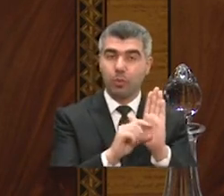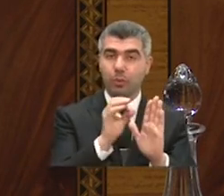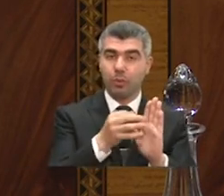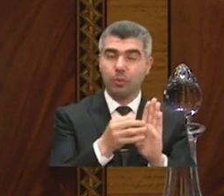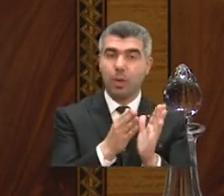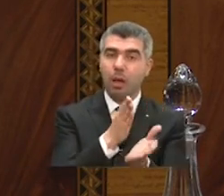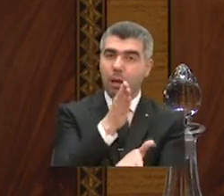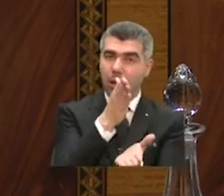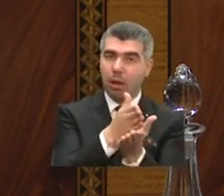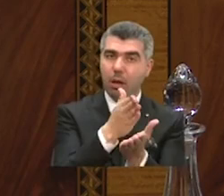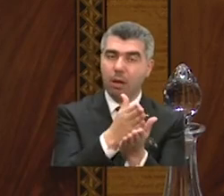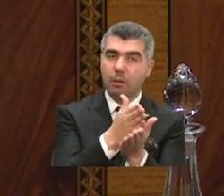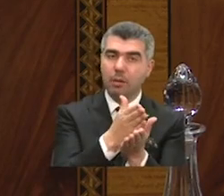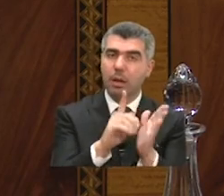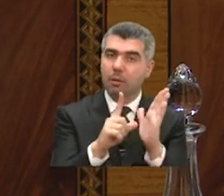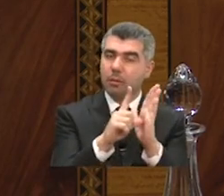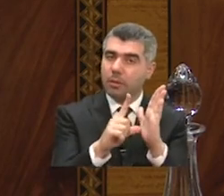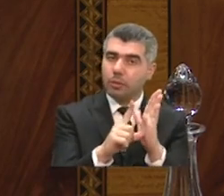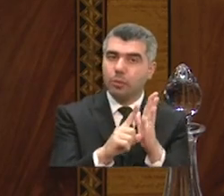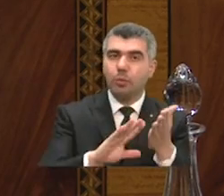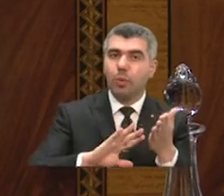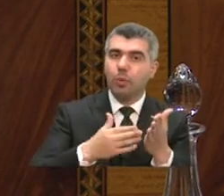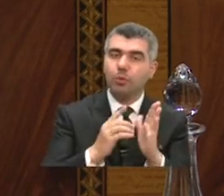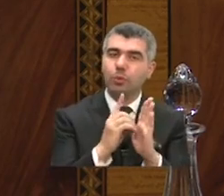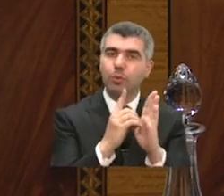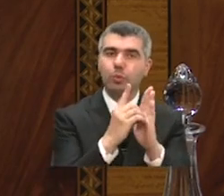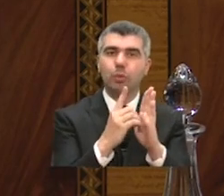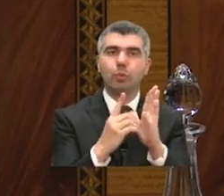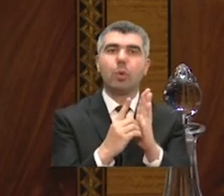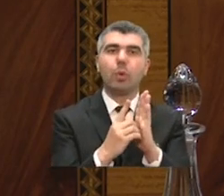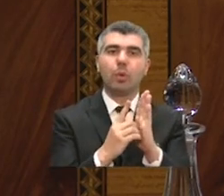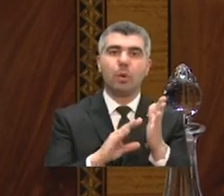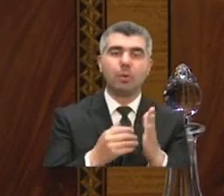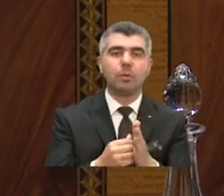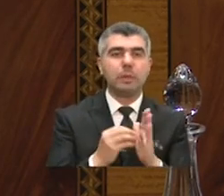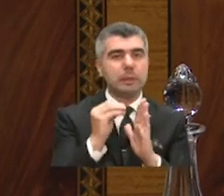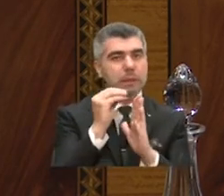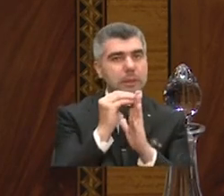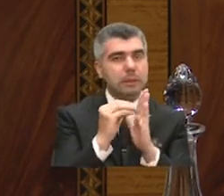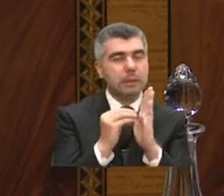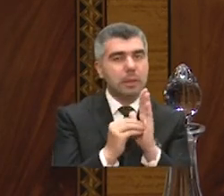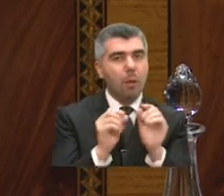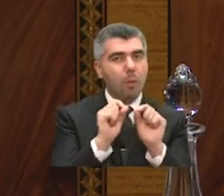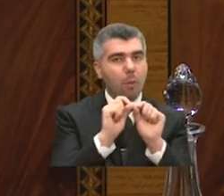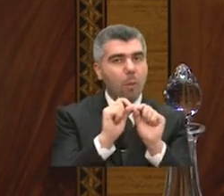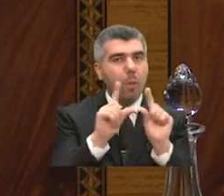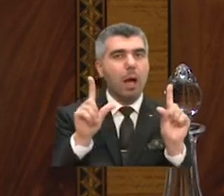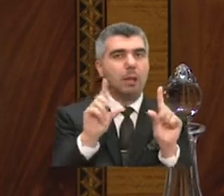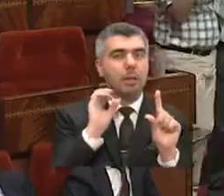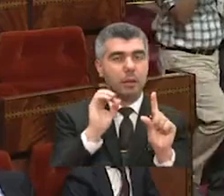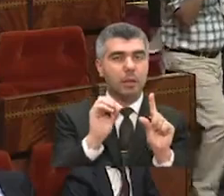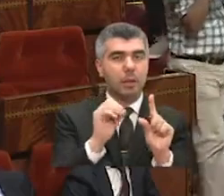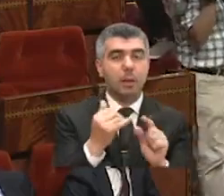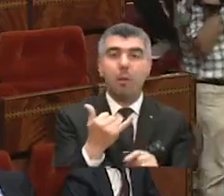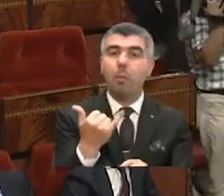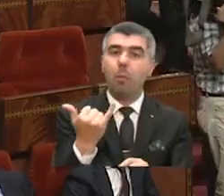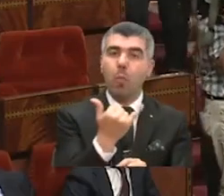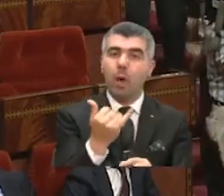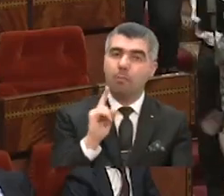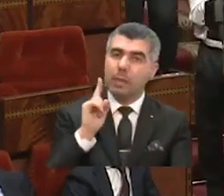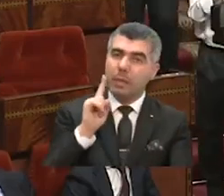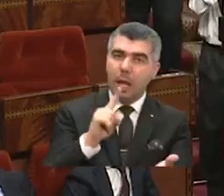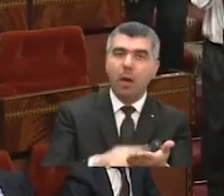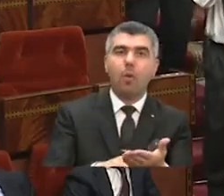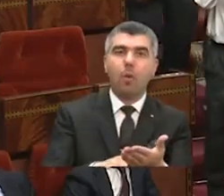حقوق الأساسية التي يكلفها الدستور، حيث ينص بشكل واضح وصريح على ضرورة تعبئة كل